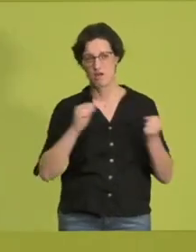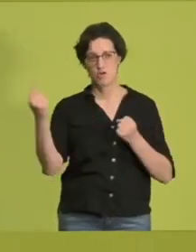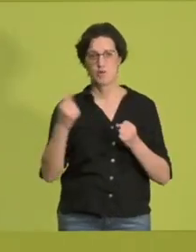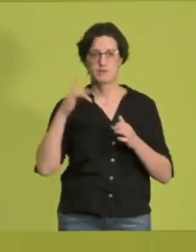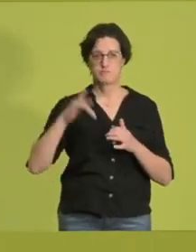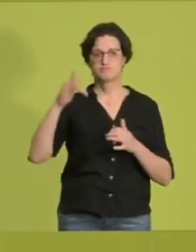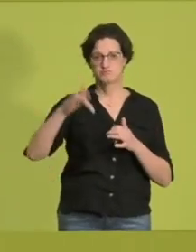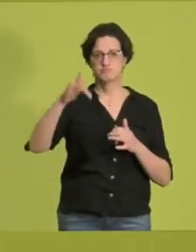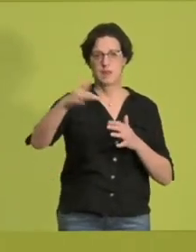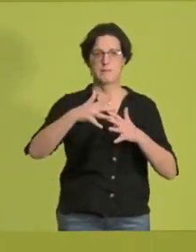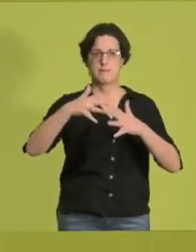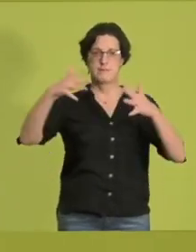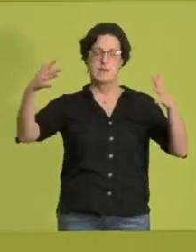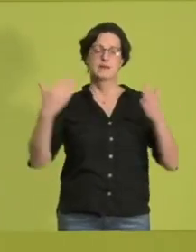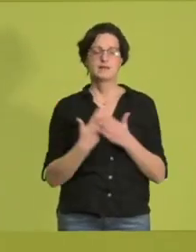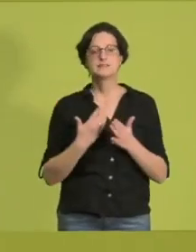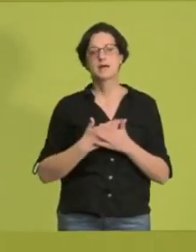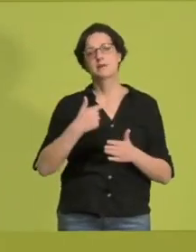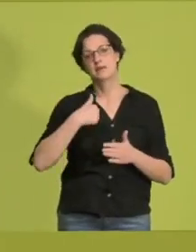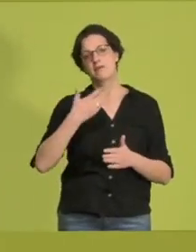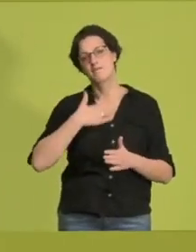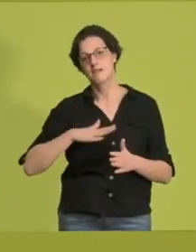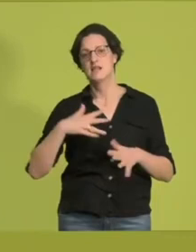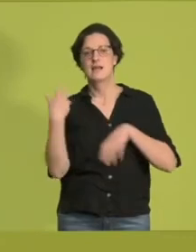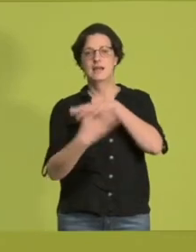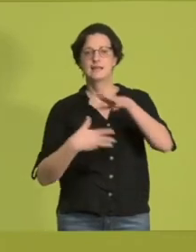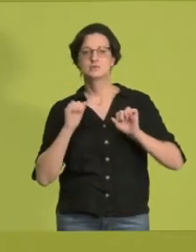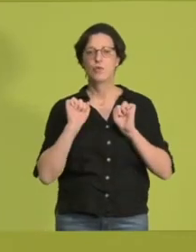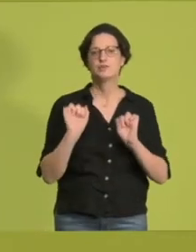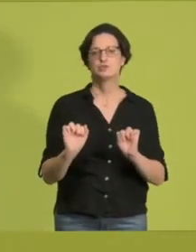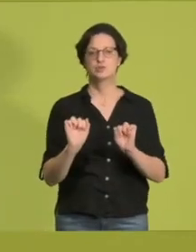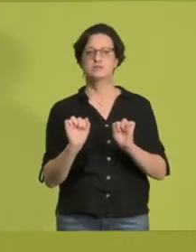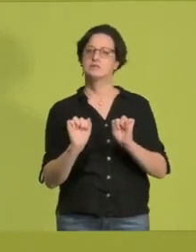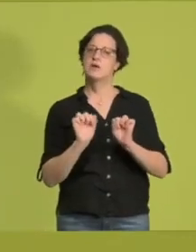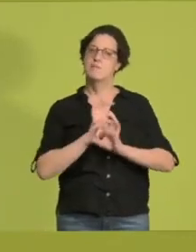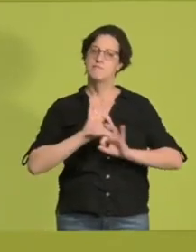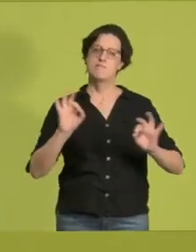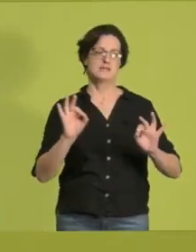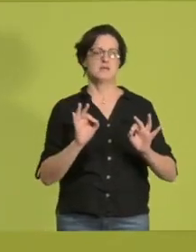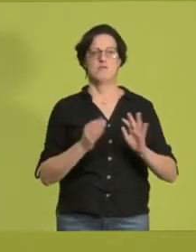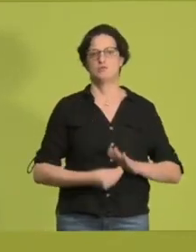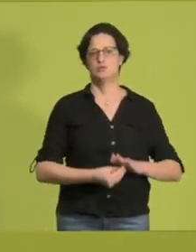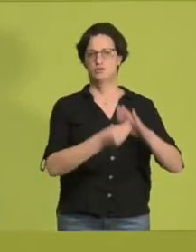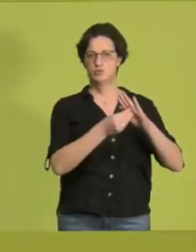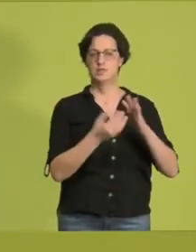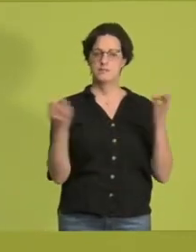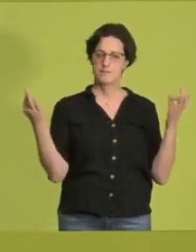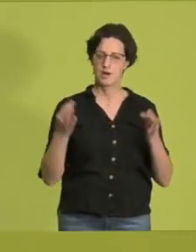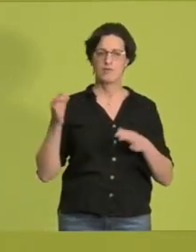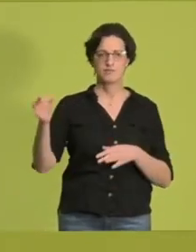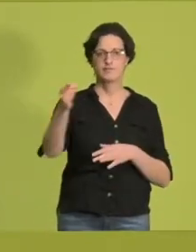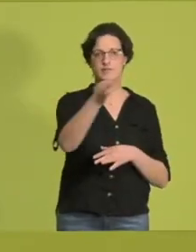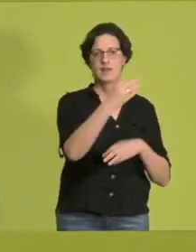ich dafür sorgen dass für den katastrophenschutz noch besser aufstellen wir brauchen vorsorge vor ort mit